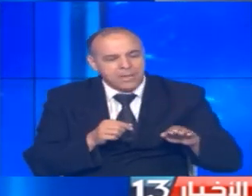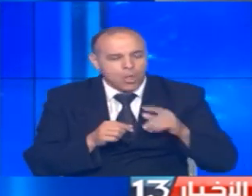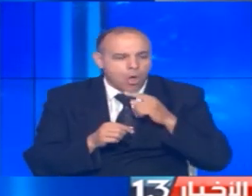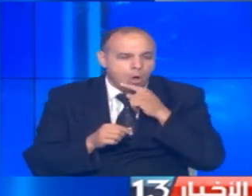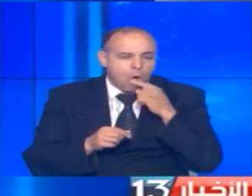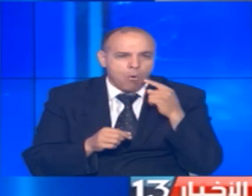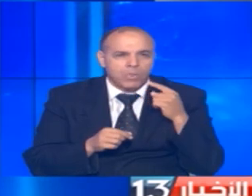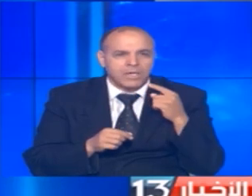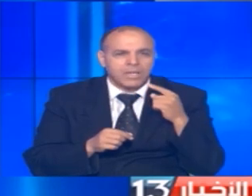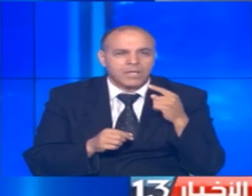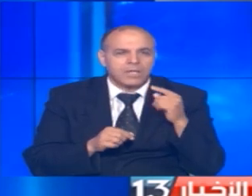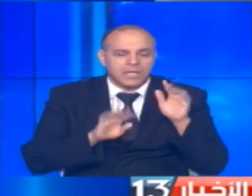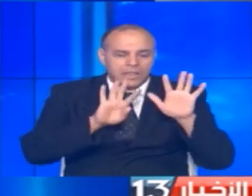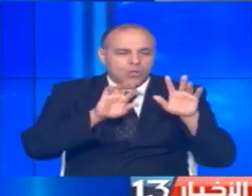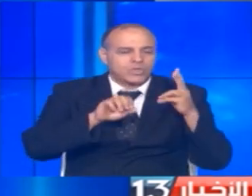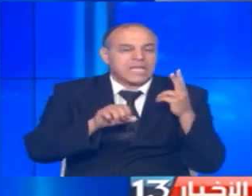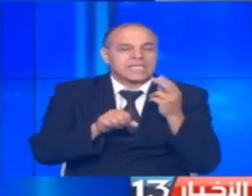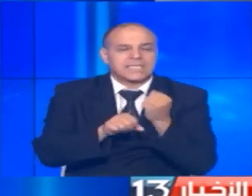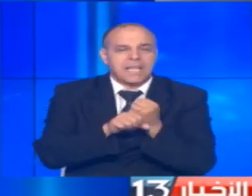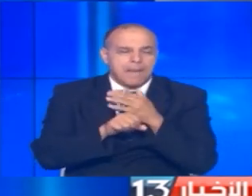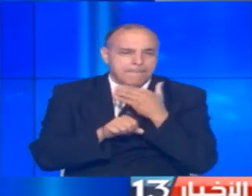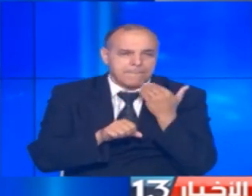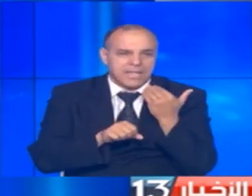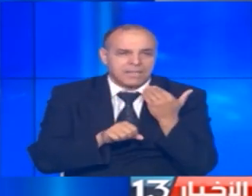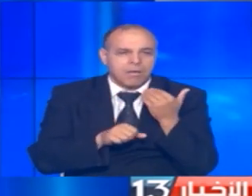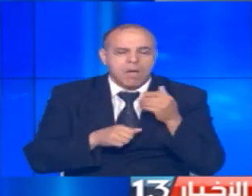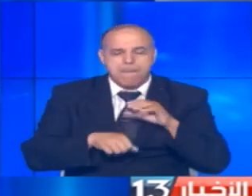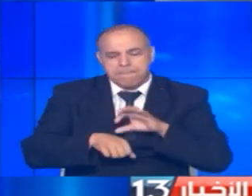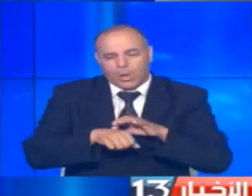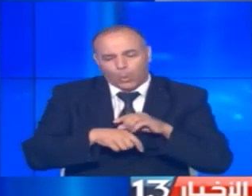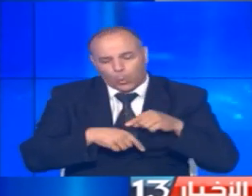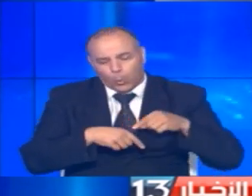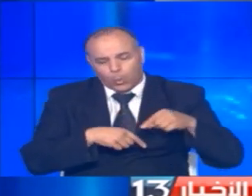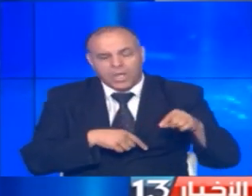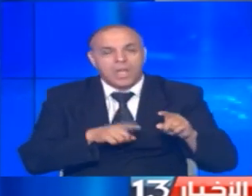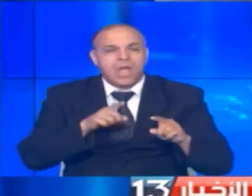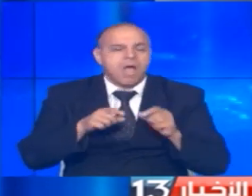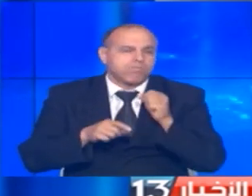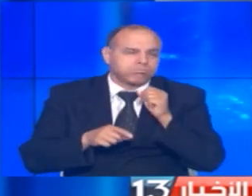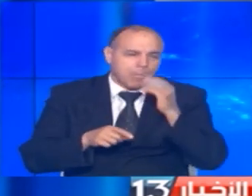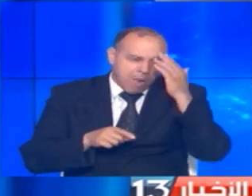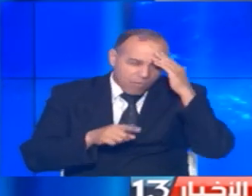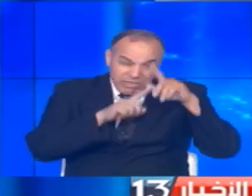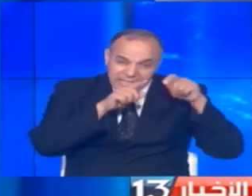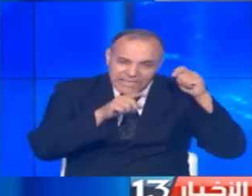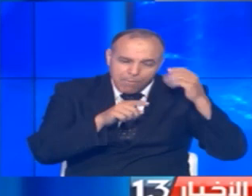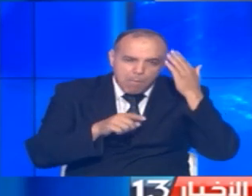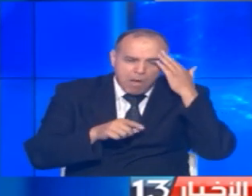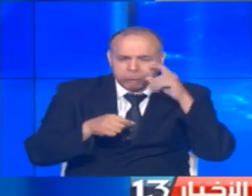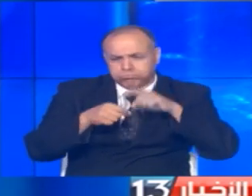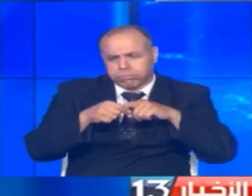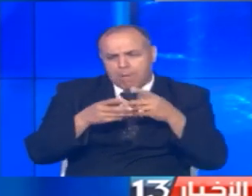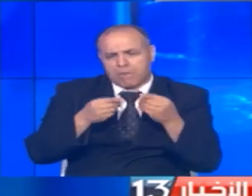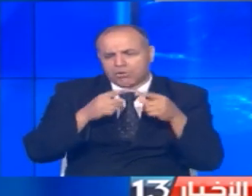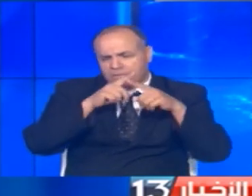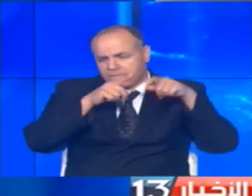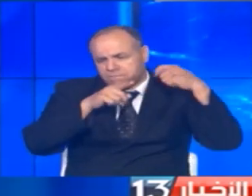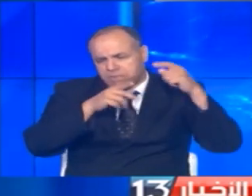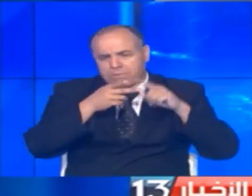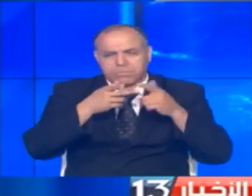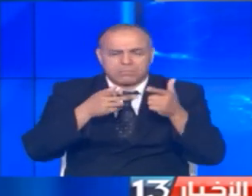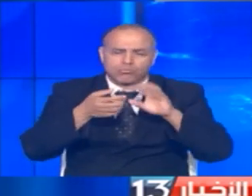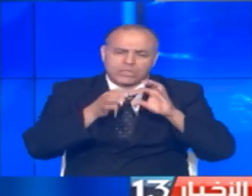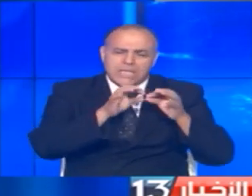عمر يناهز 92 عاما بعد صراع مع المرض. الفنان الراحل شارك في عدد كبير